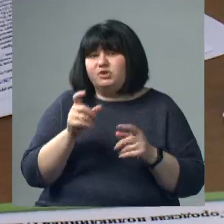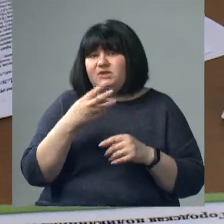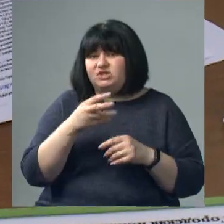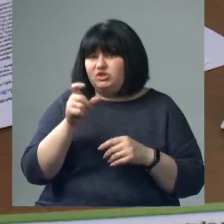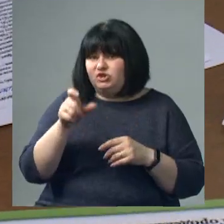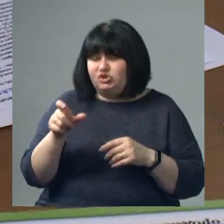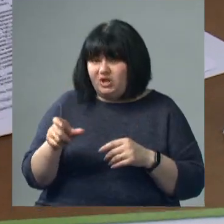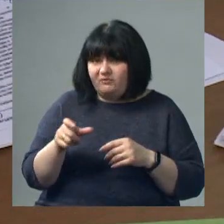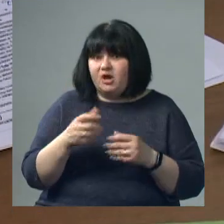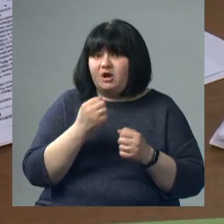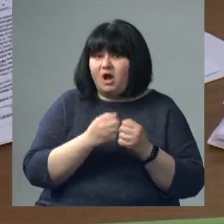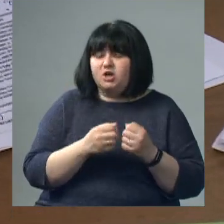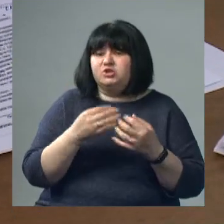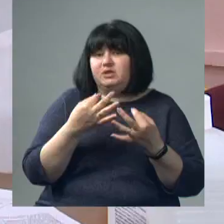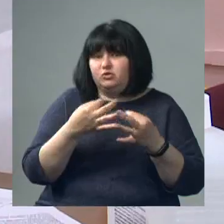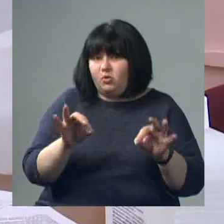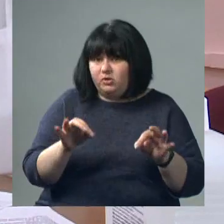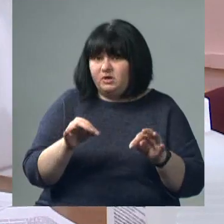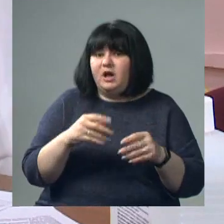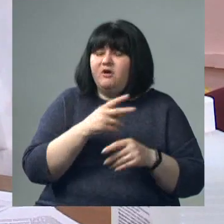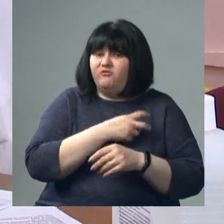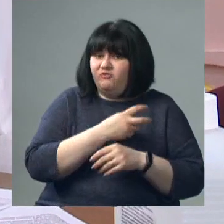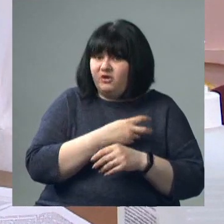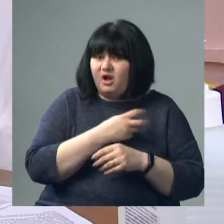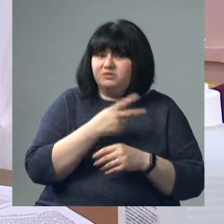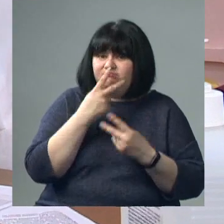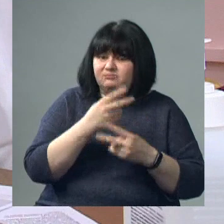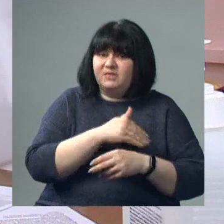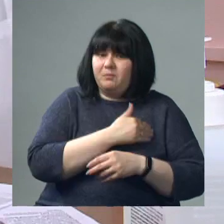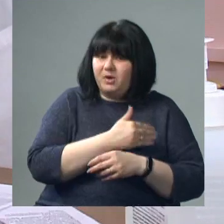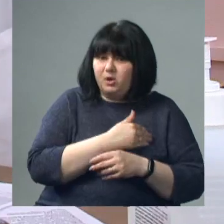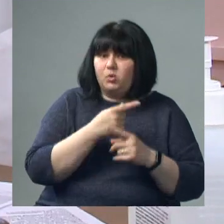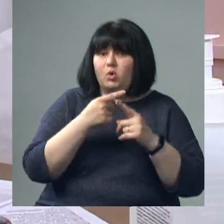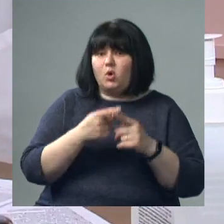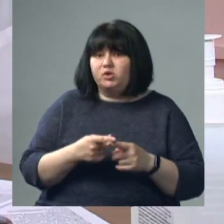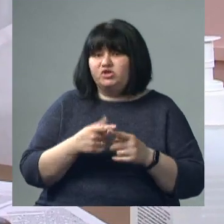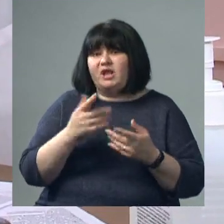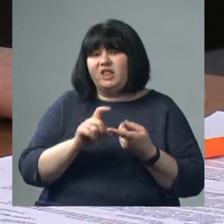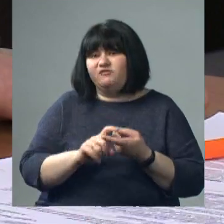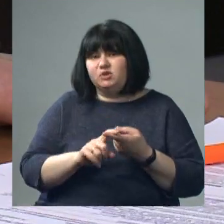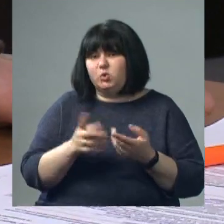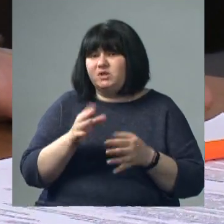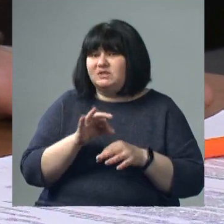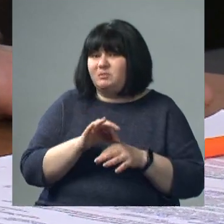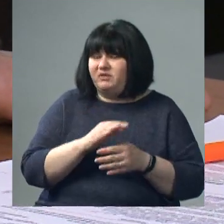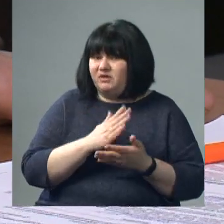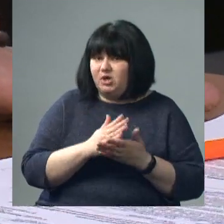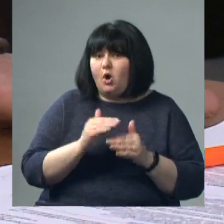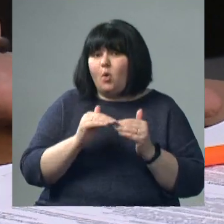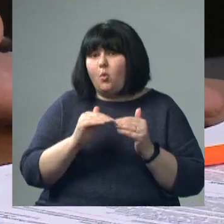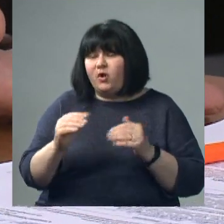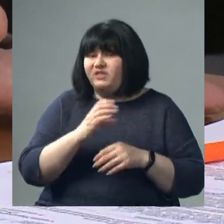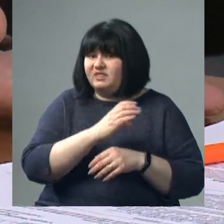каждый из них получил допуск доктор обращает внимание на температуру наличии хронических или инфекционных заболеваний уровень артериального